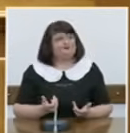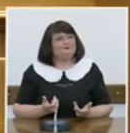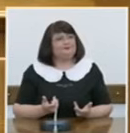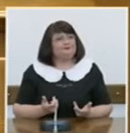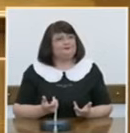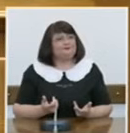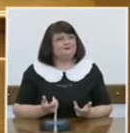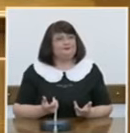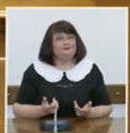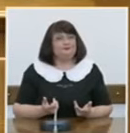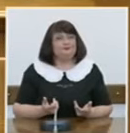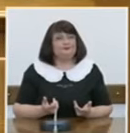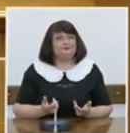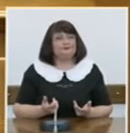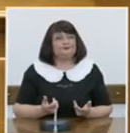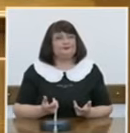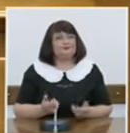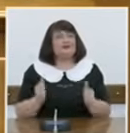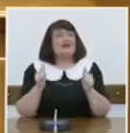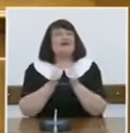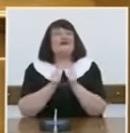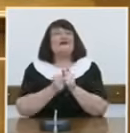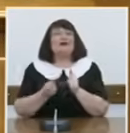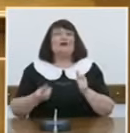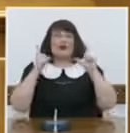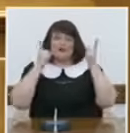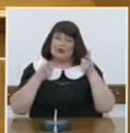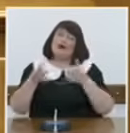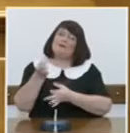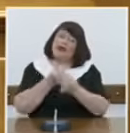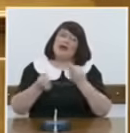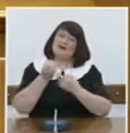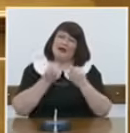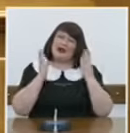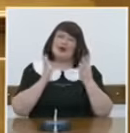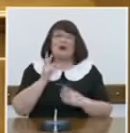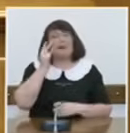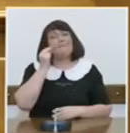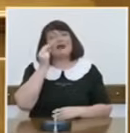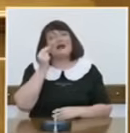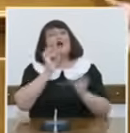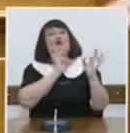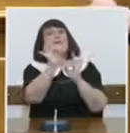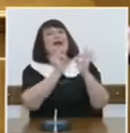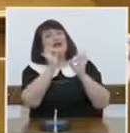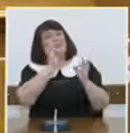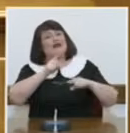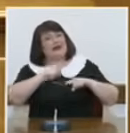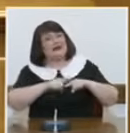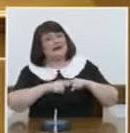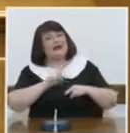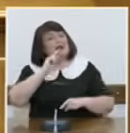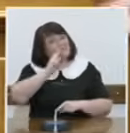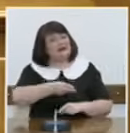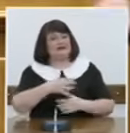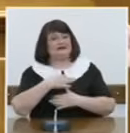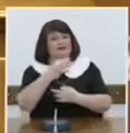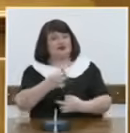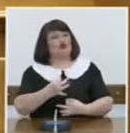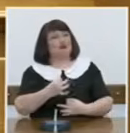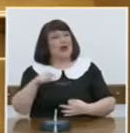Μιλούν οι φίλοι μου είναι δημοκράτες. Ωραία. Πείτε εσείς τουλάχιστον ότι η Μακεδονία είναι ελληνική. Απαντήστε εσείς για τον Πρωθυπουργό. Σηκωθείτε πάνω και